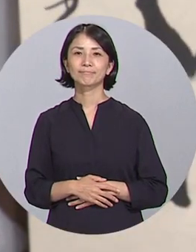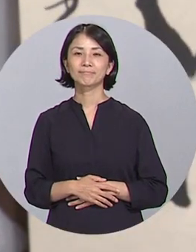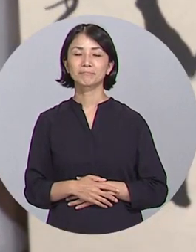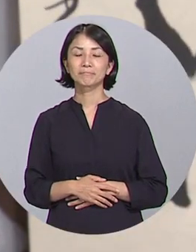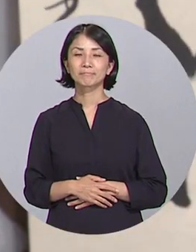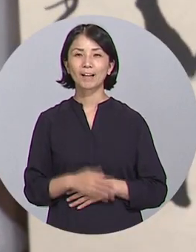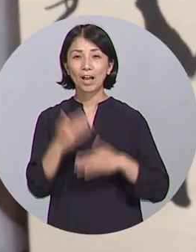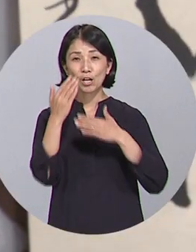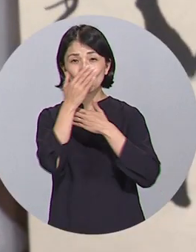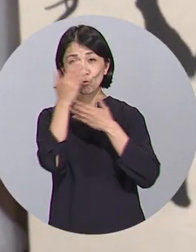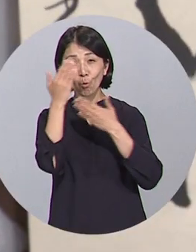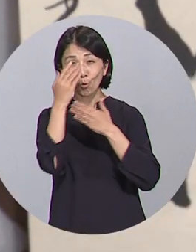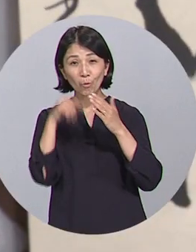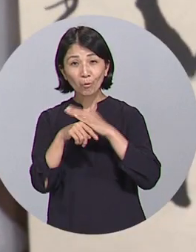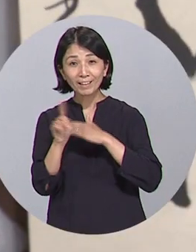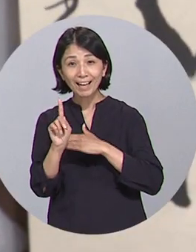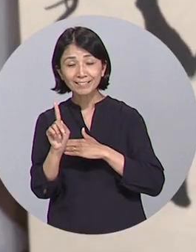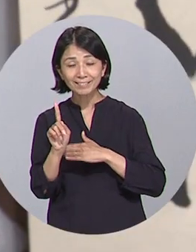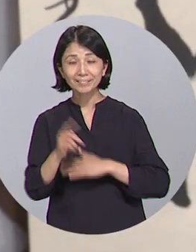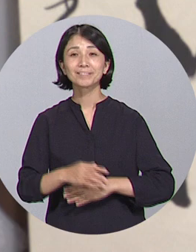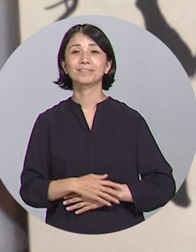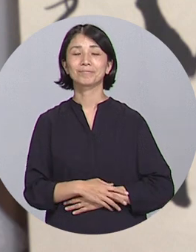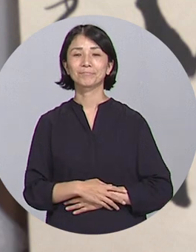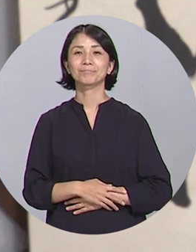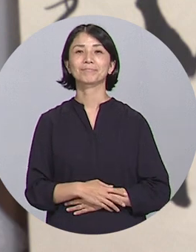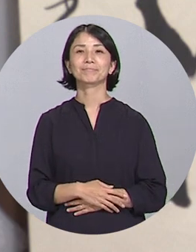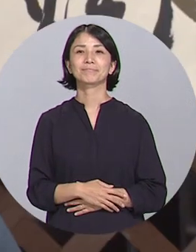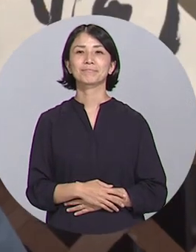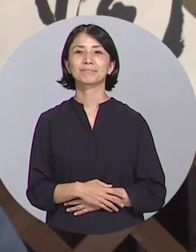うわ、この表情はどういう意味だ。